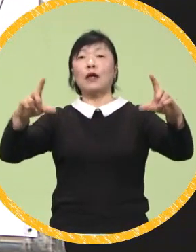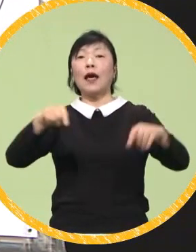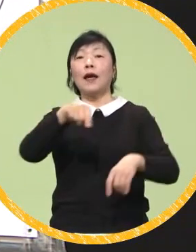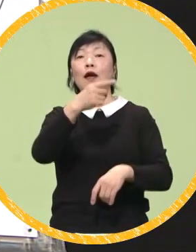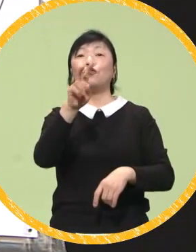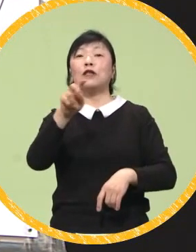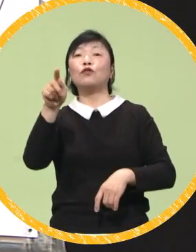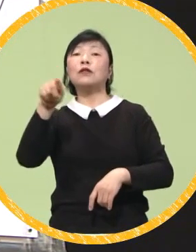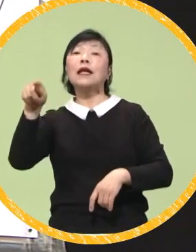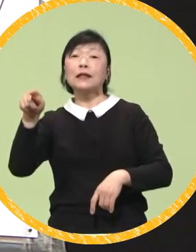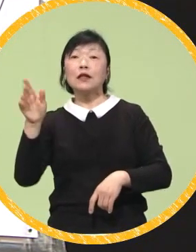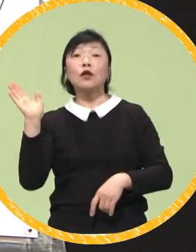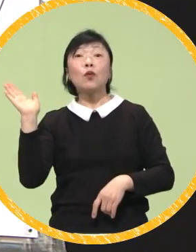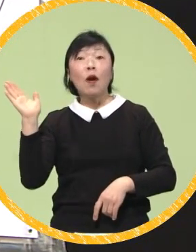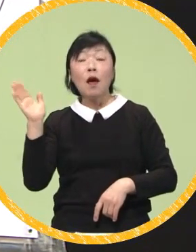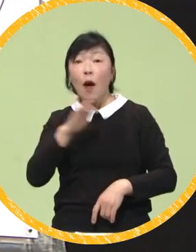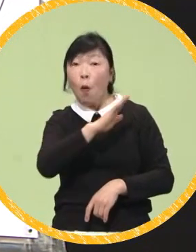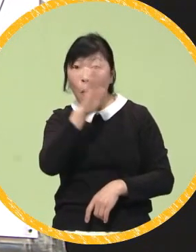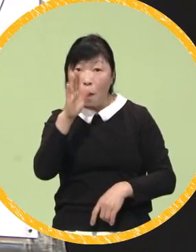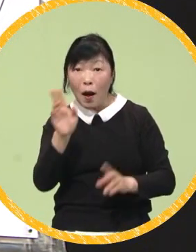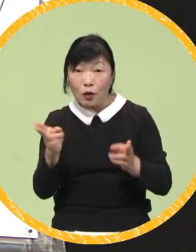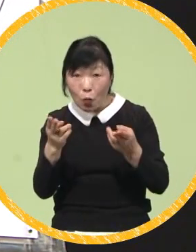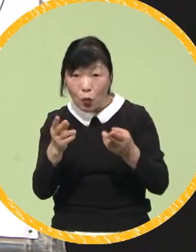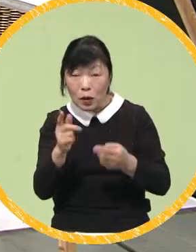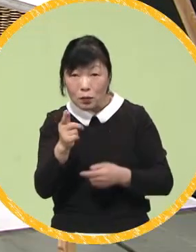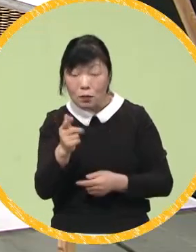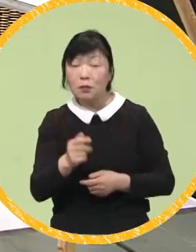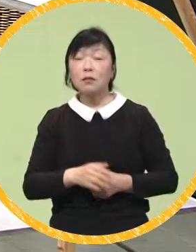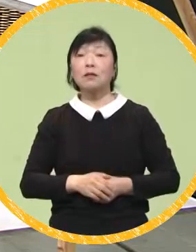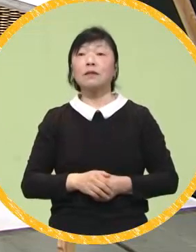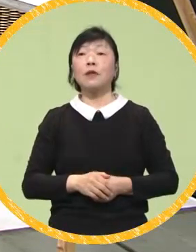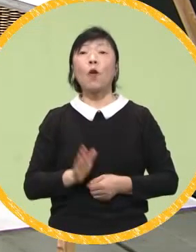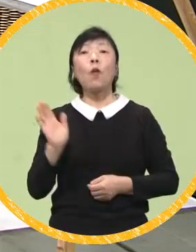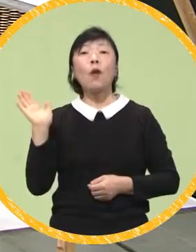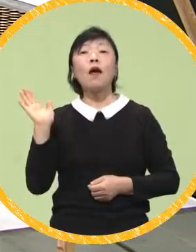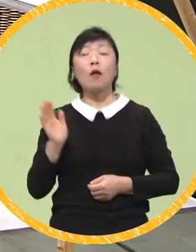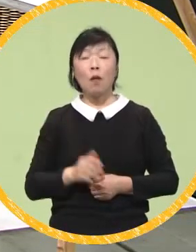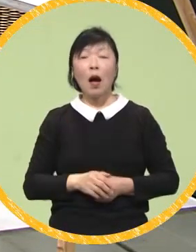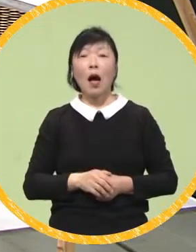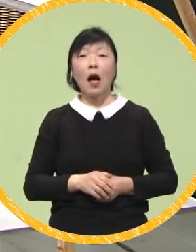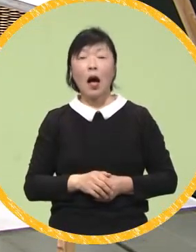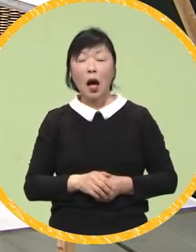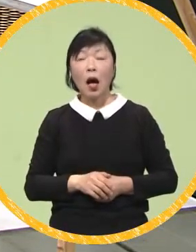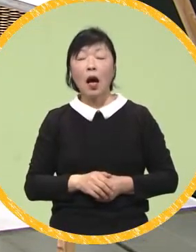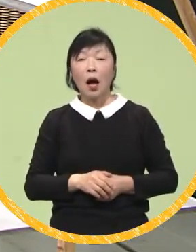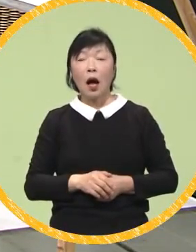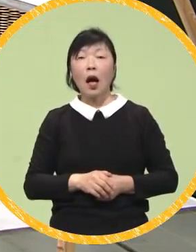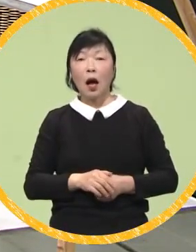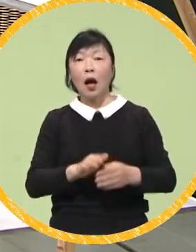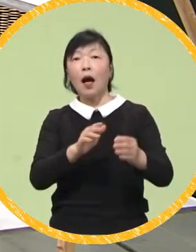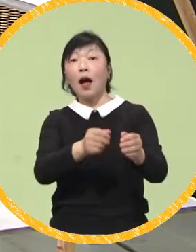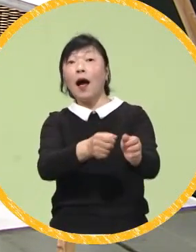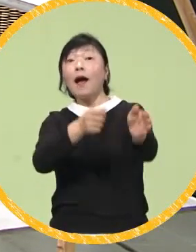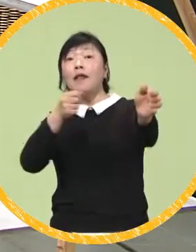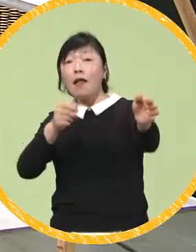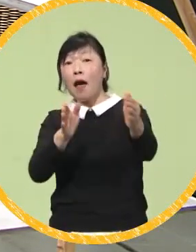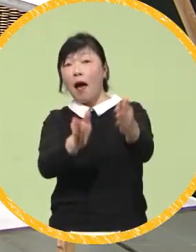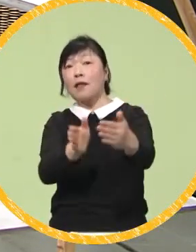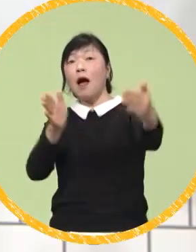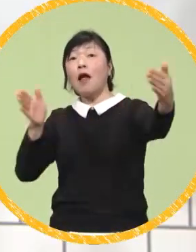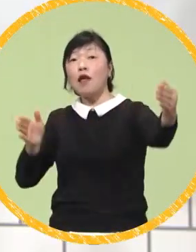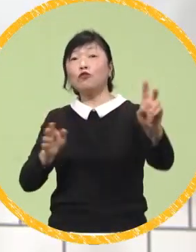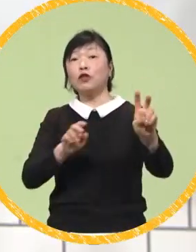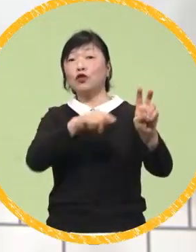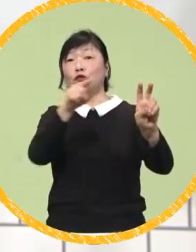の標的これは高さ本番で使われる者と同じサイズのものやこれはです長い10m と30m ようなんですね方法が